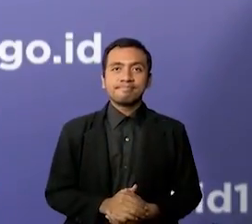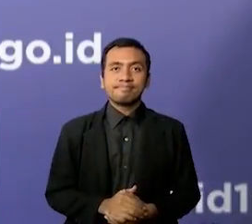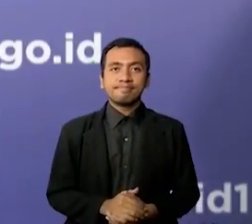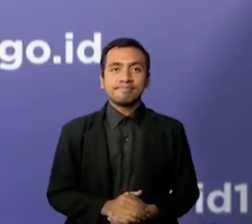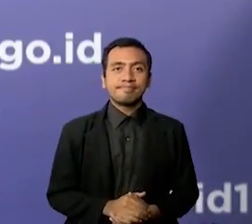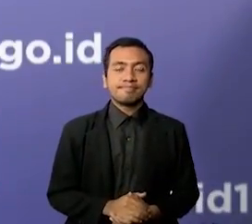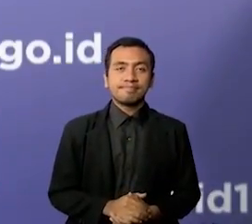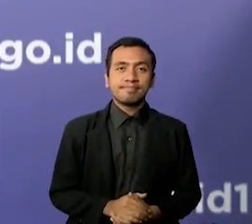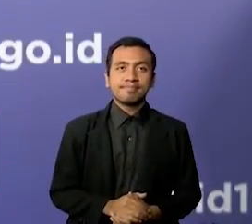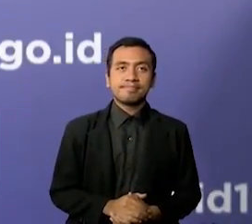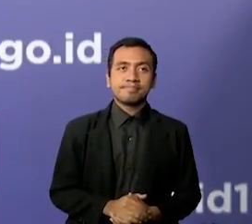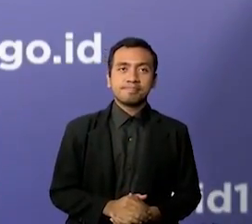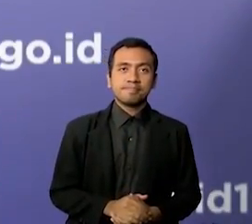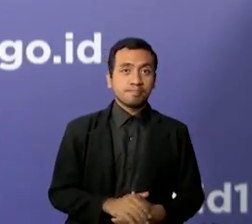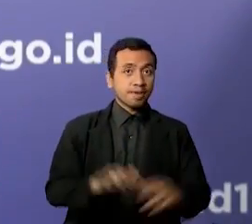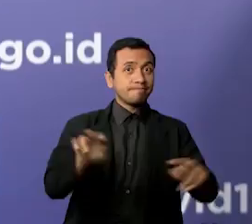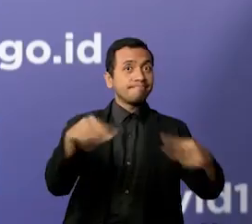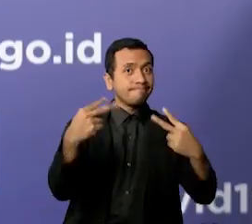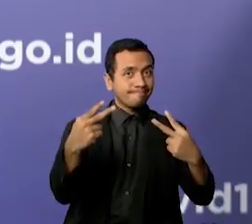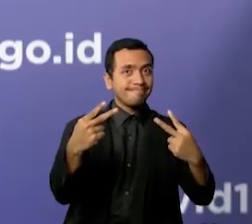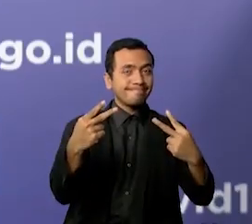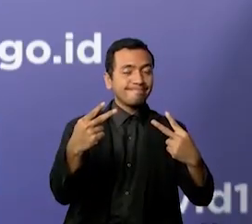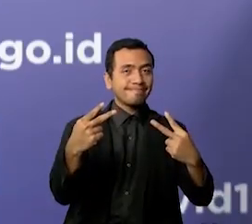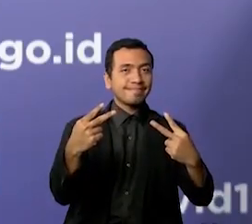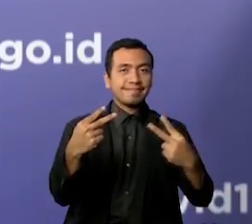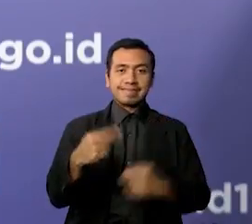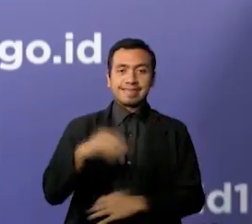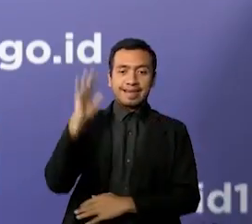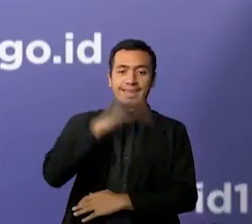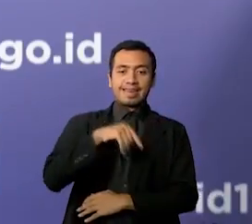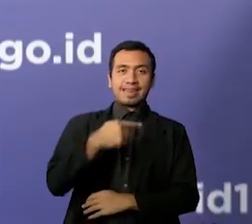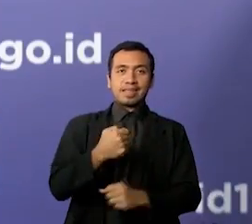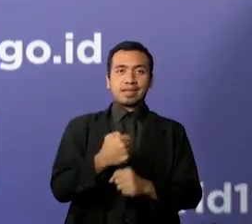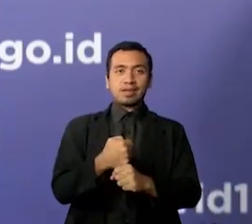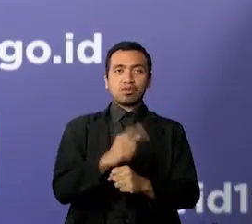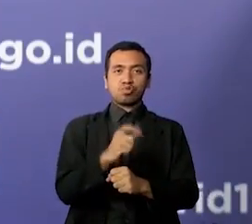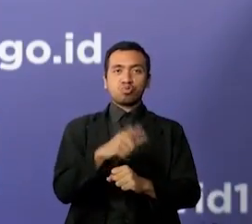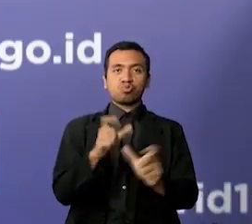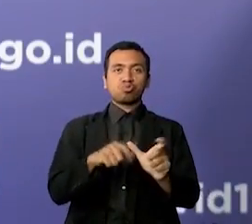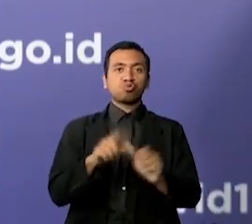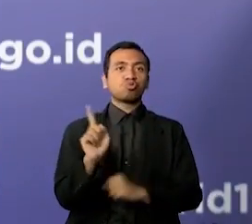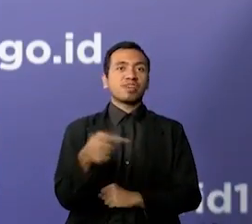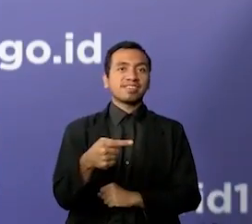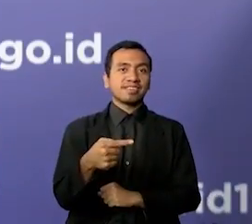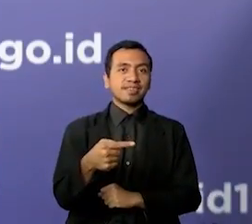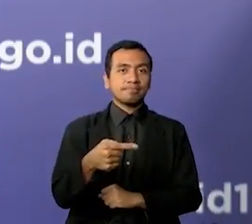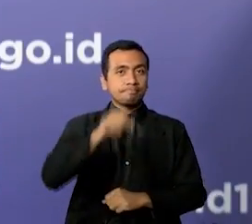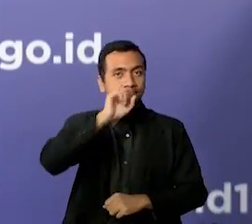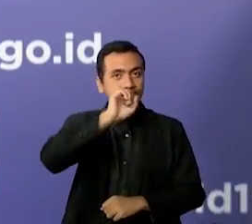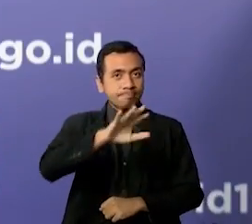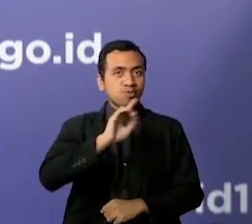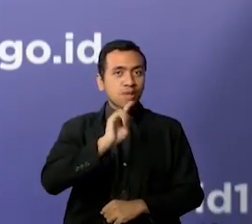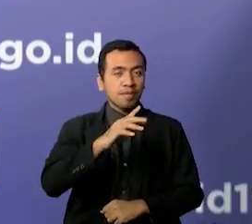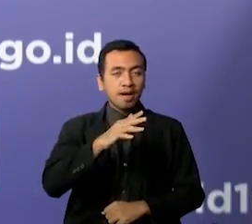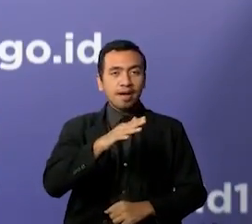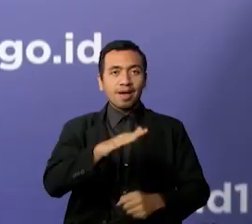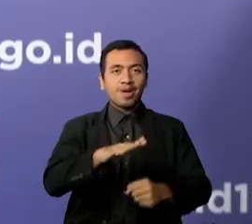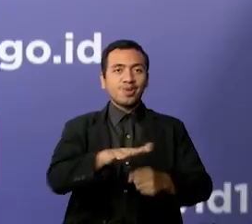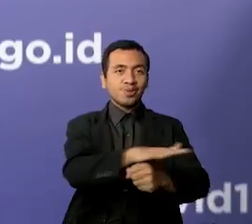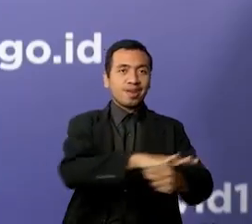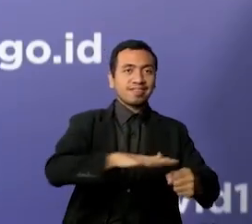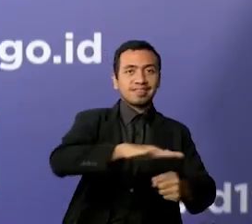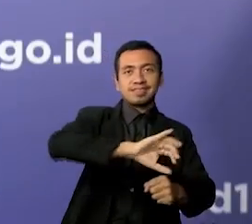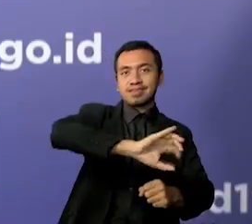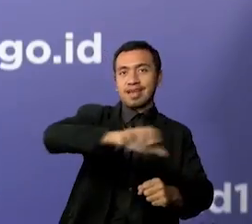Para pemirsa, pada hari ini gugus tugas ingin menyampaikan tentang pemetaan zonasi risiko